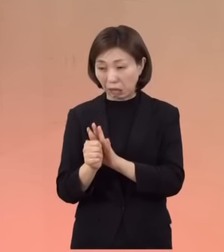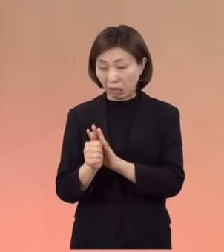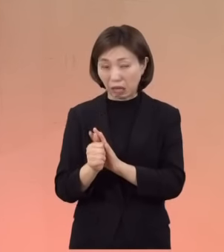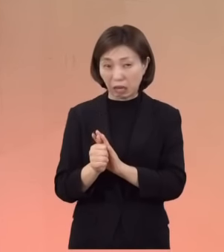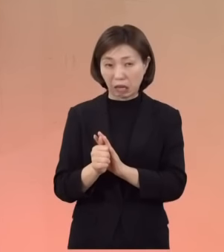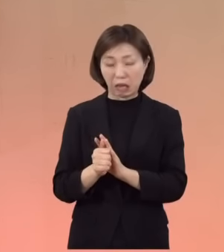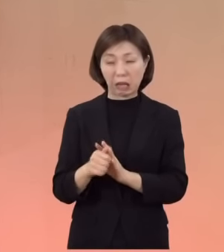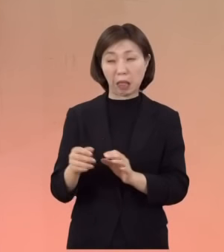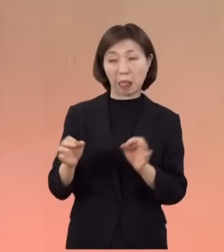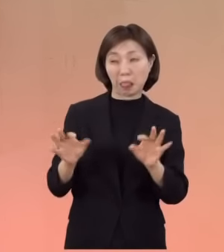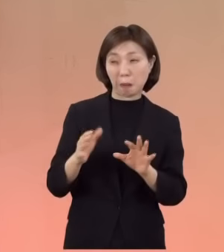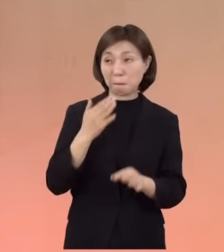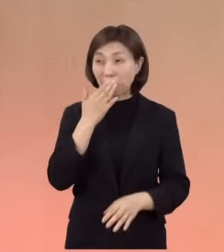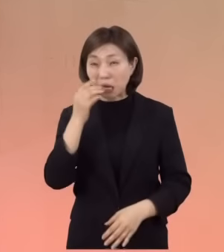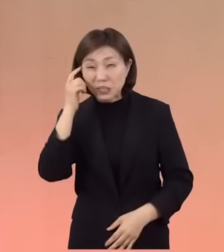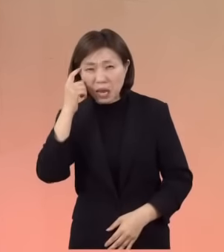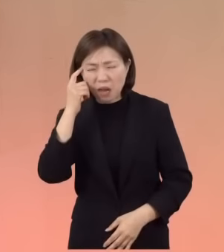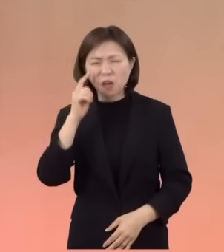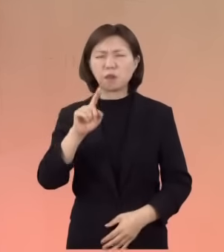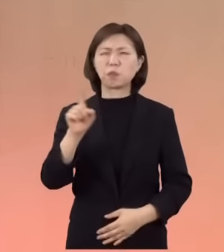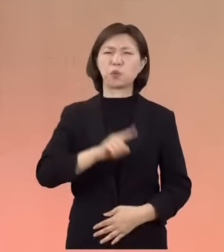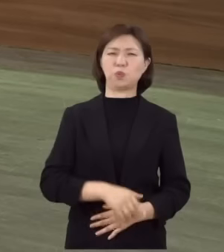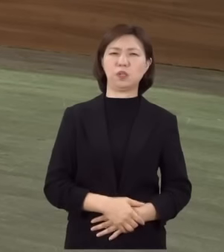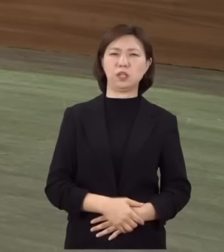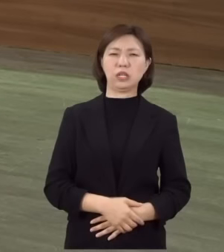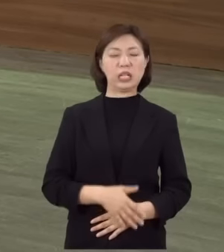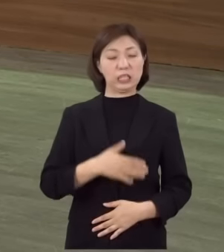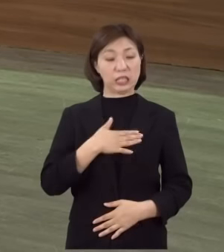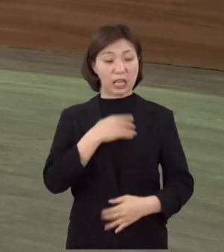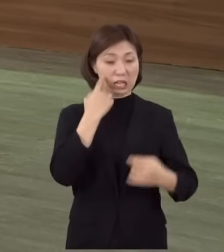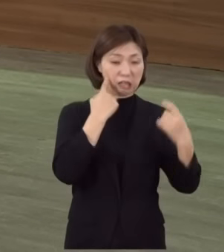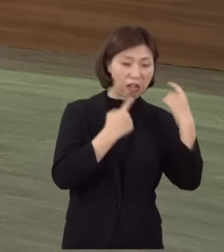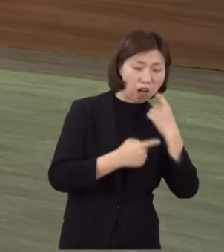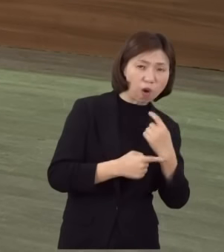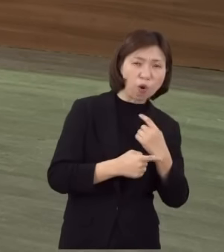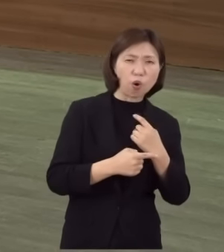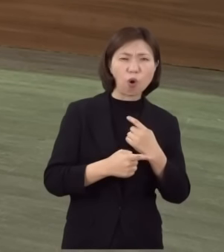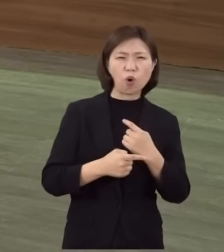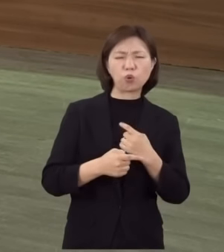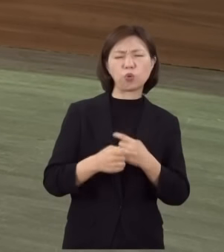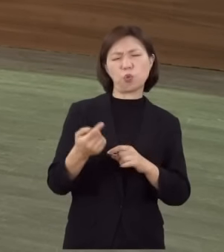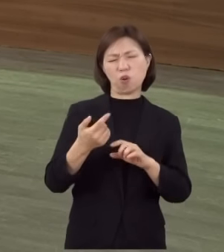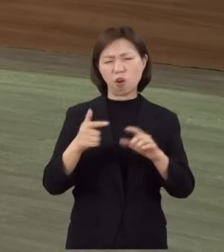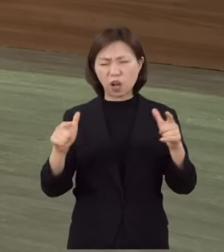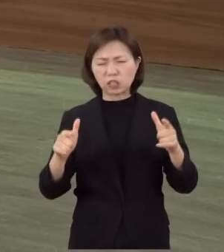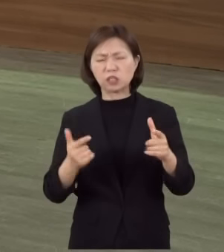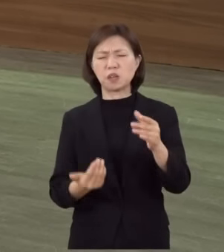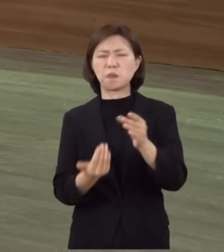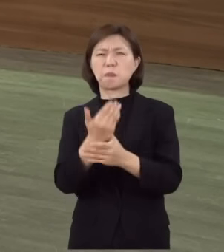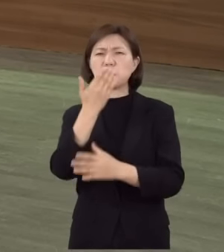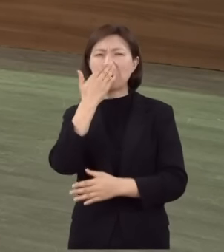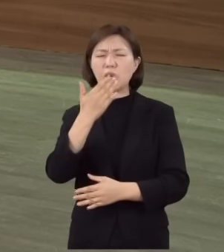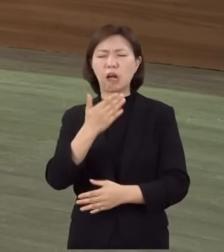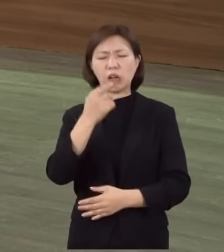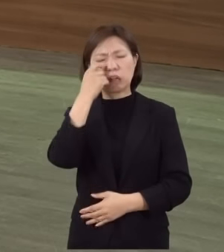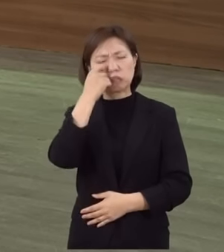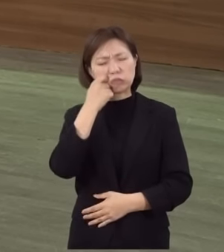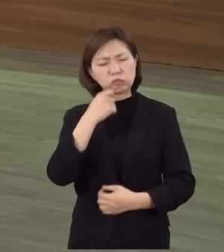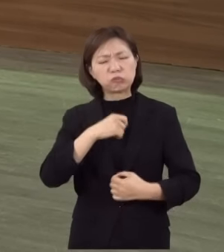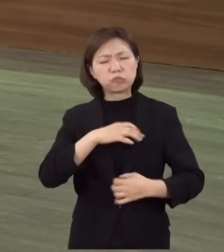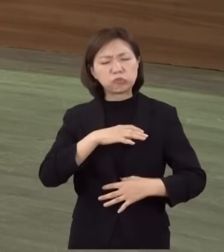남도 해치는 결과에 이르게 되니 슬프고 두려운 일이 아니겠습니까